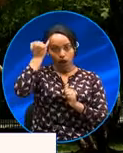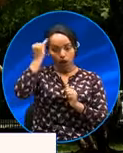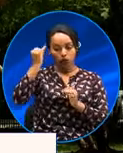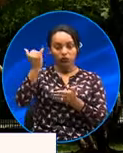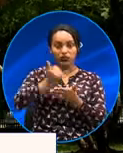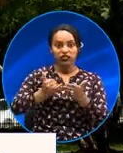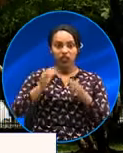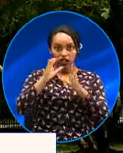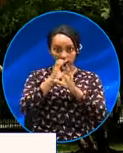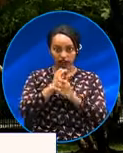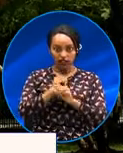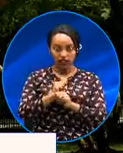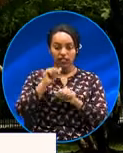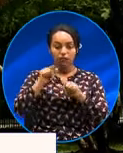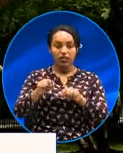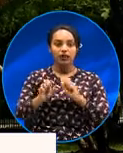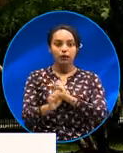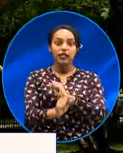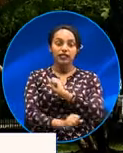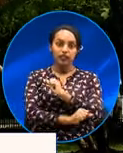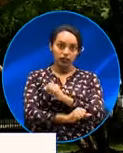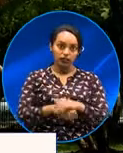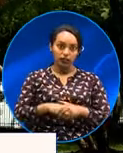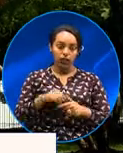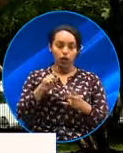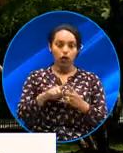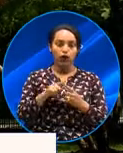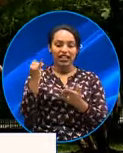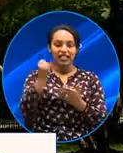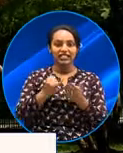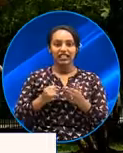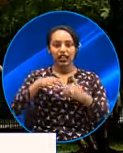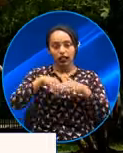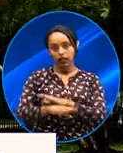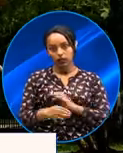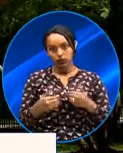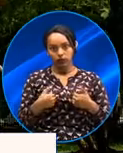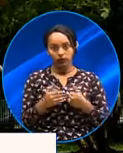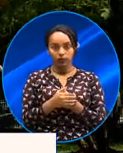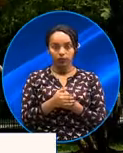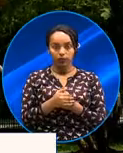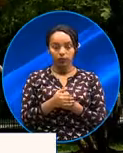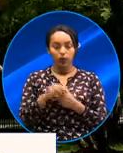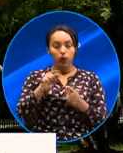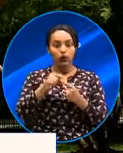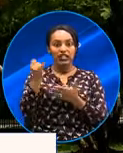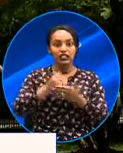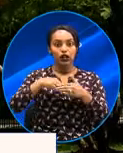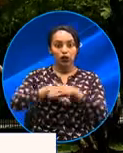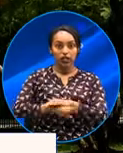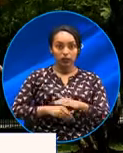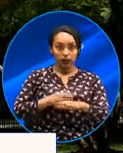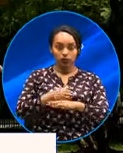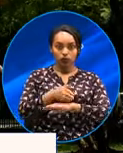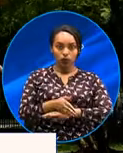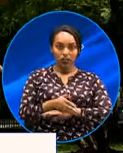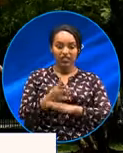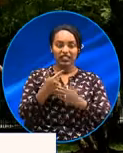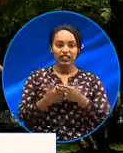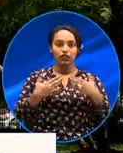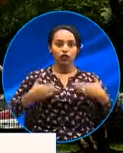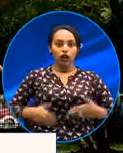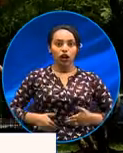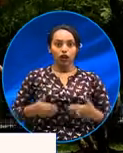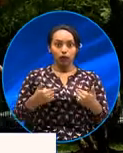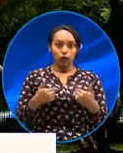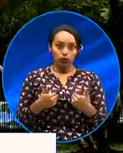ኮንሰፕት ዲዛይኑን አጠናቀን በዛ መሰረት ወደ ዲዛይኑ ተገባ። ወደ ዲዛይኑ ከገባን በኋላ እነዚህ